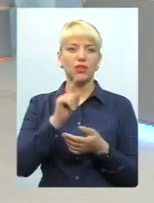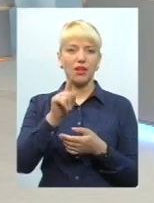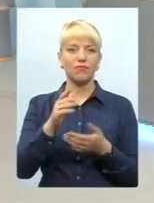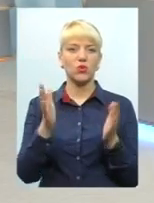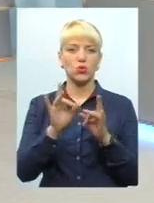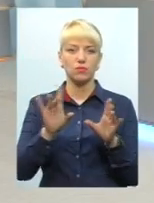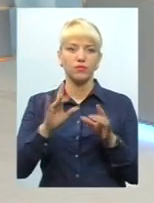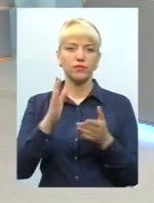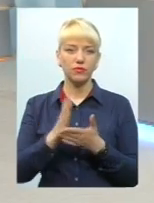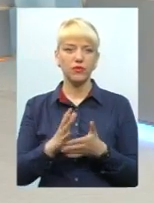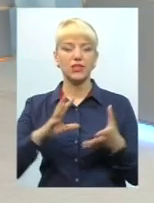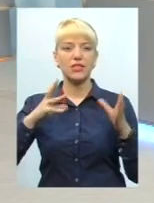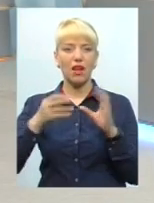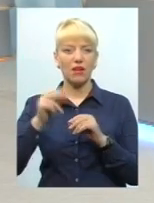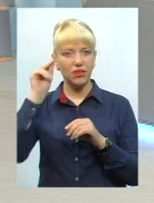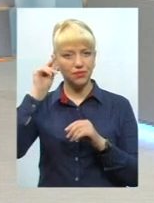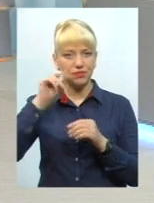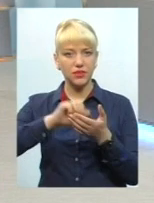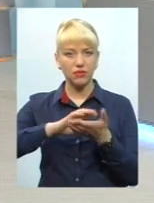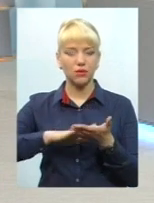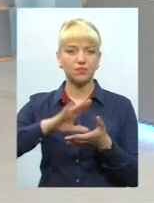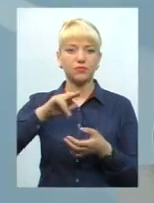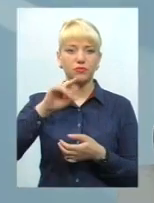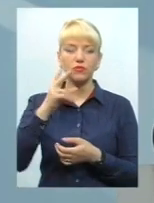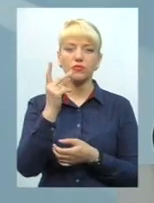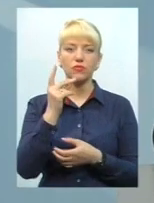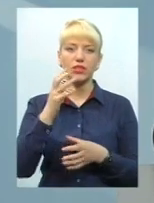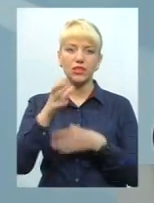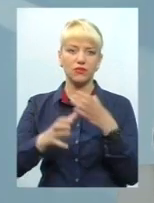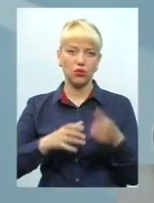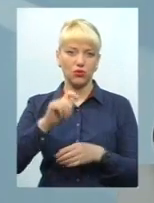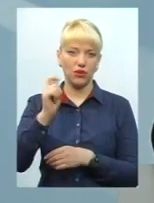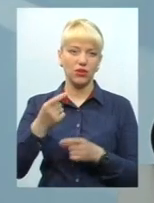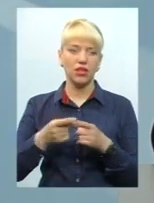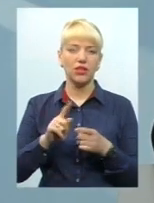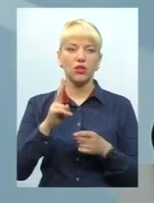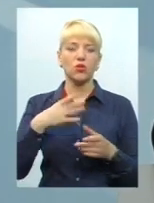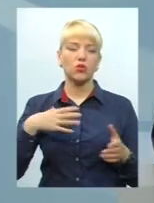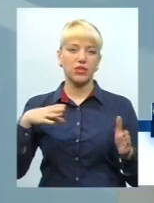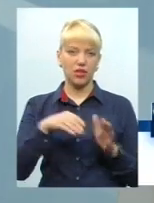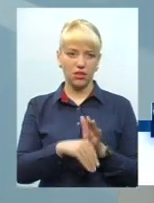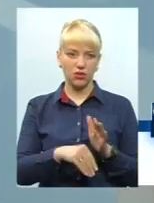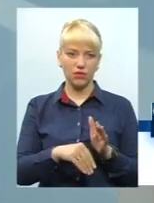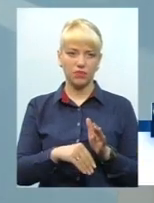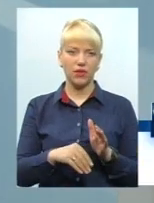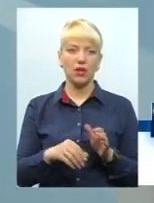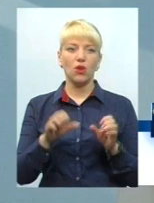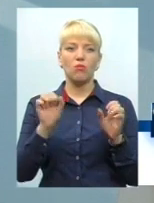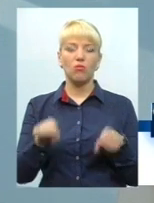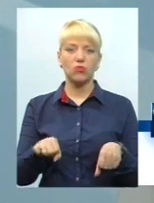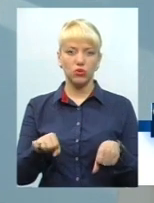були загальні цифри по Другій світовій війні, тих, що загинуло. Значить, можу